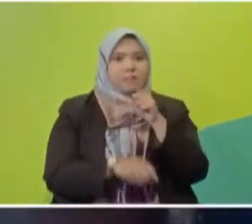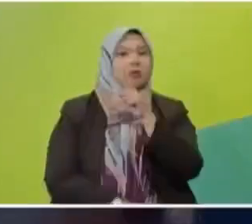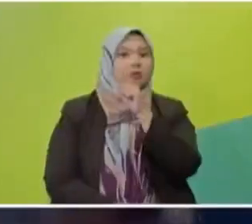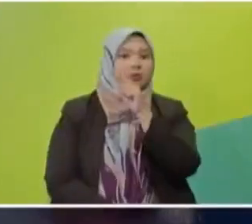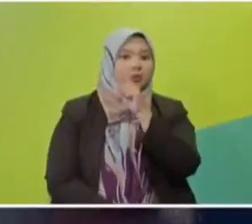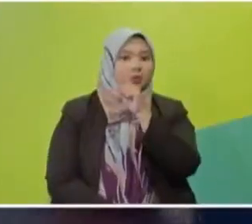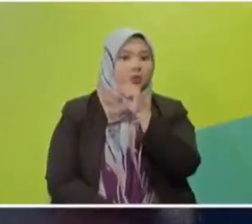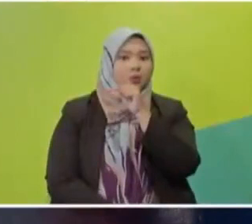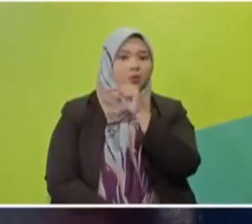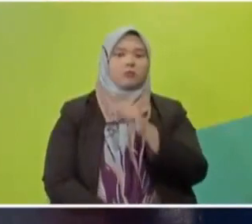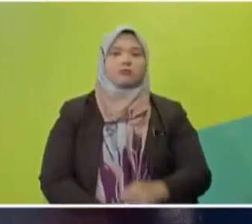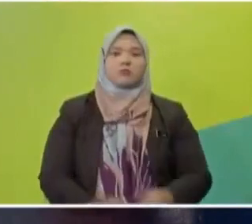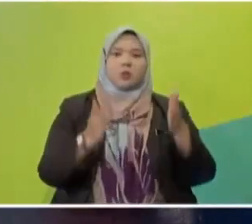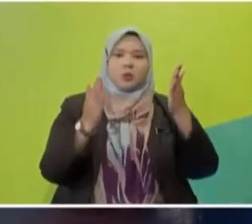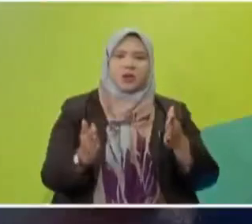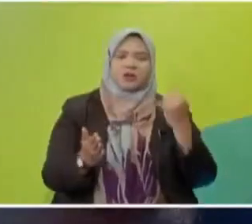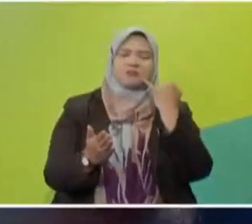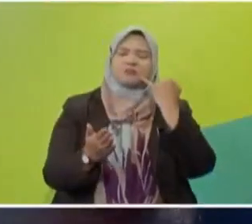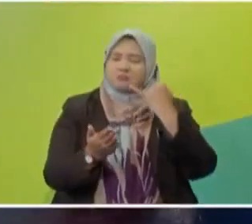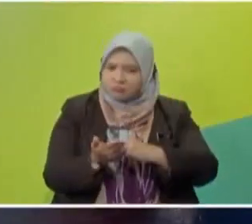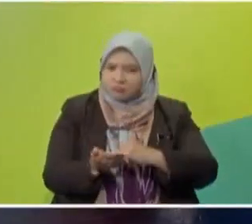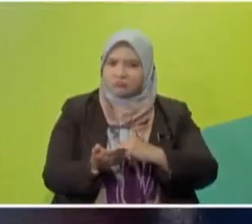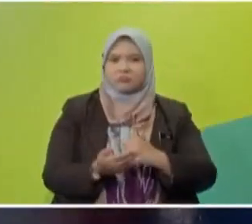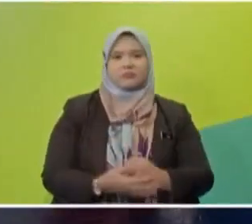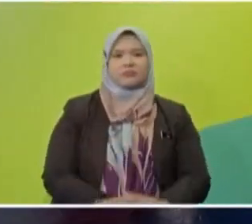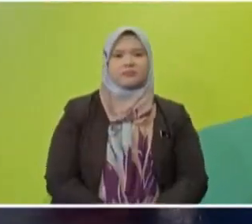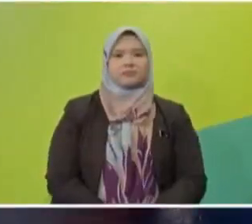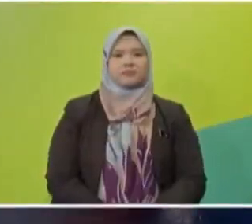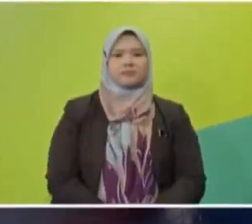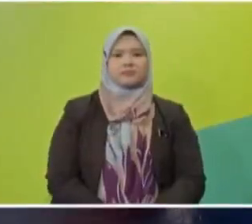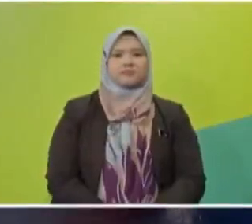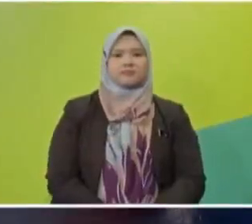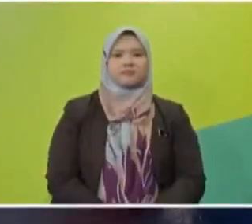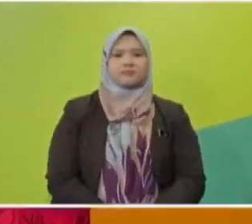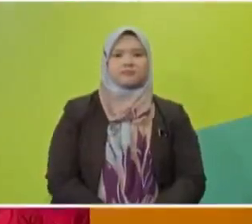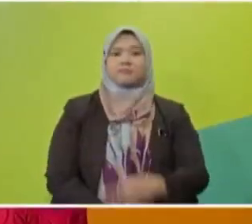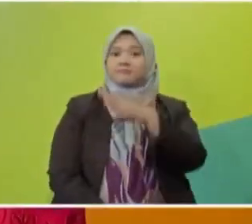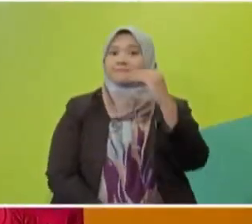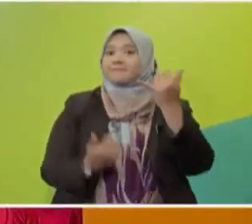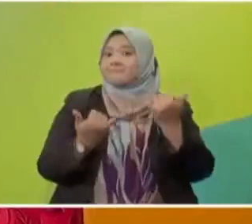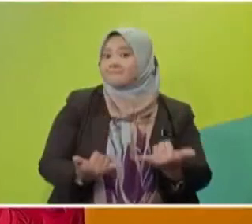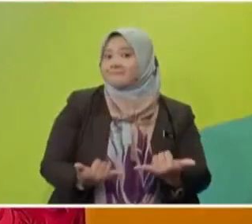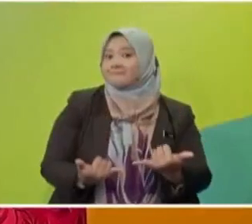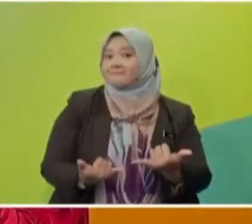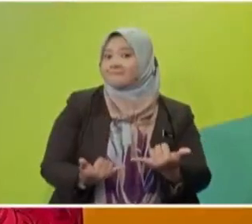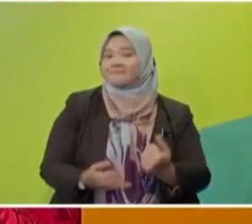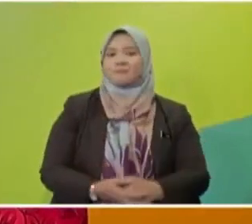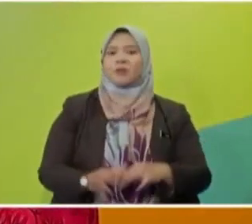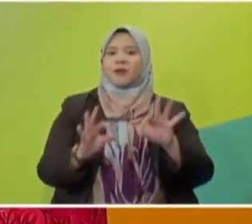wah untuk semut. Yeay, lima wah. Ya, baik. Seterusnya, Rizky,